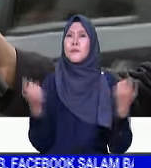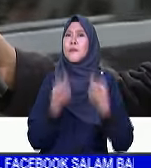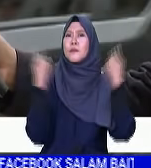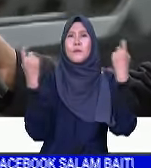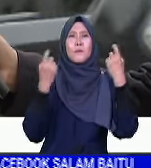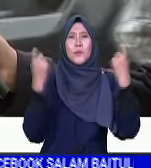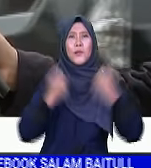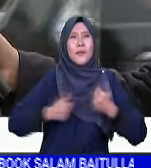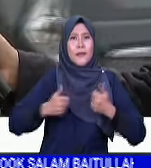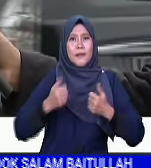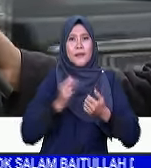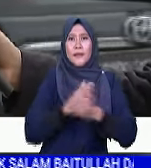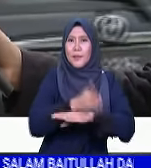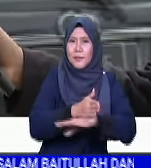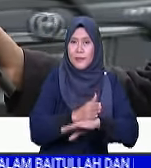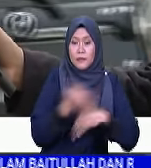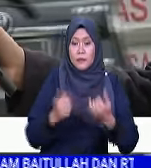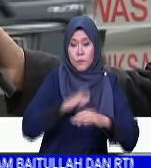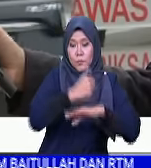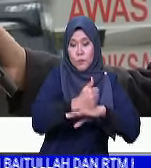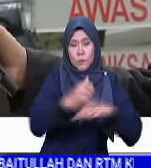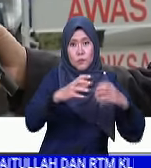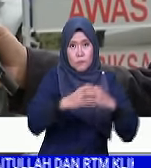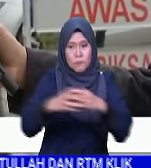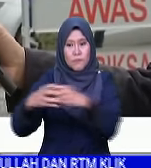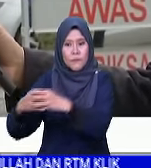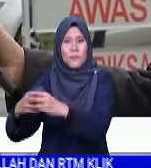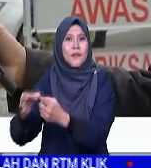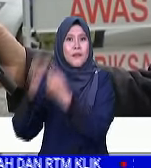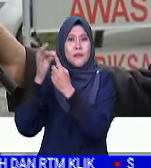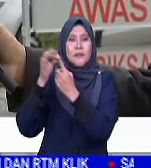perayaan Aidiladha ini telah menubuhkan pasukan-pasukan khas bagi